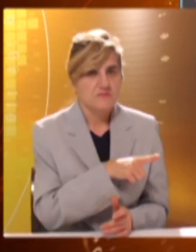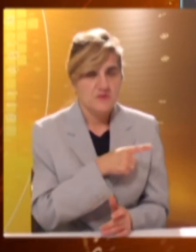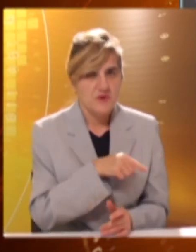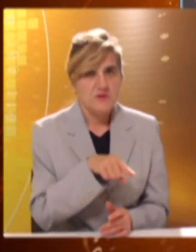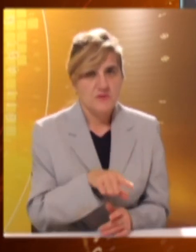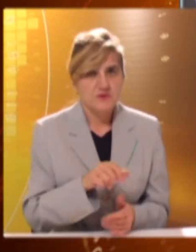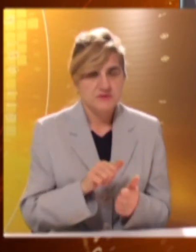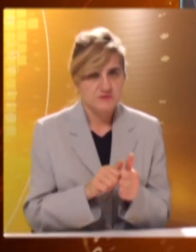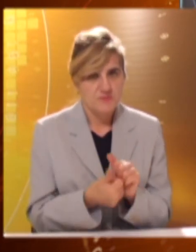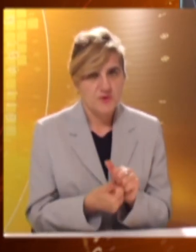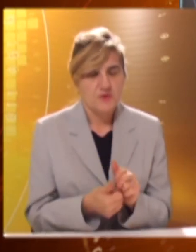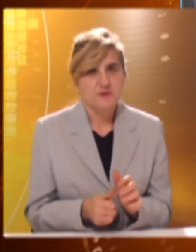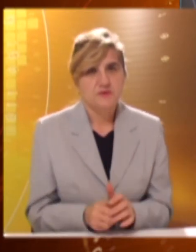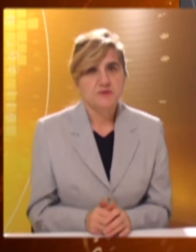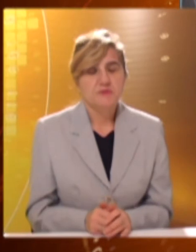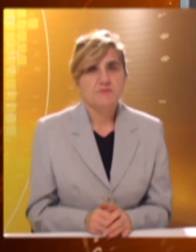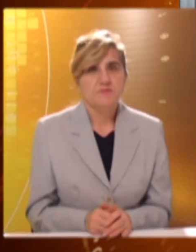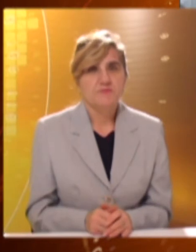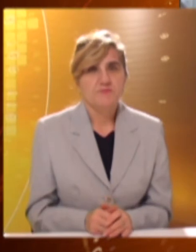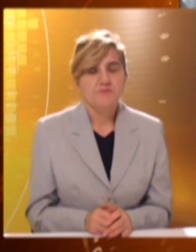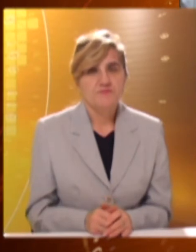szeretem azt a sportot, és